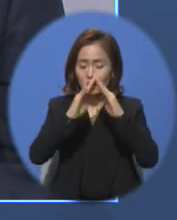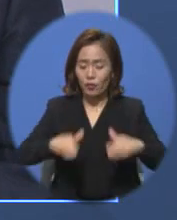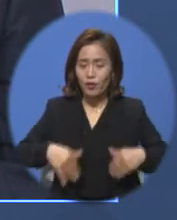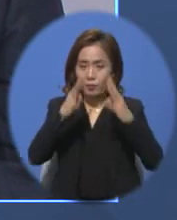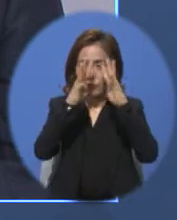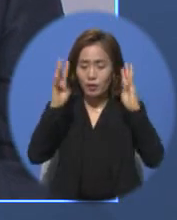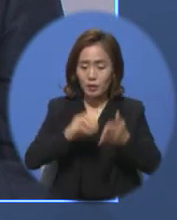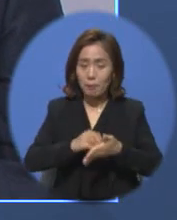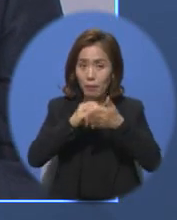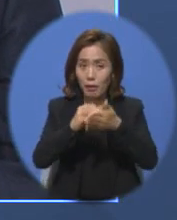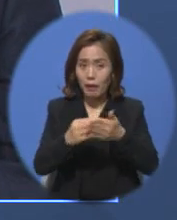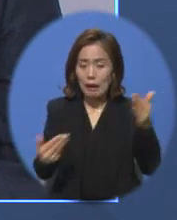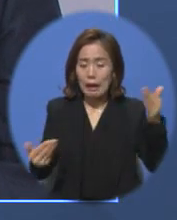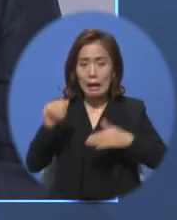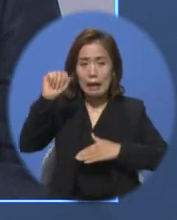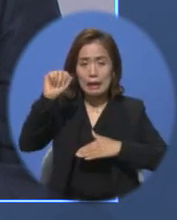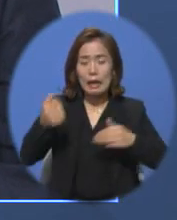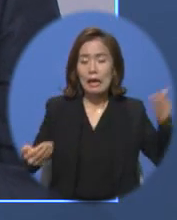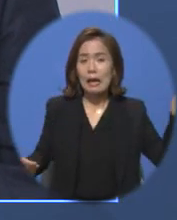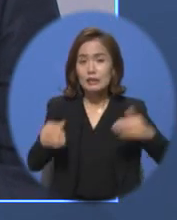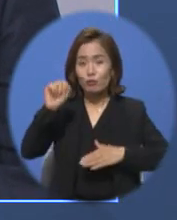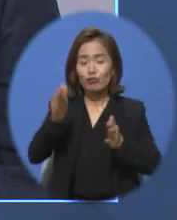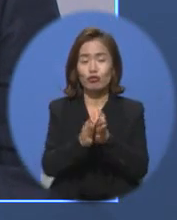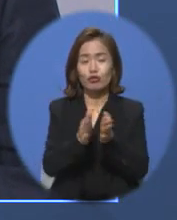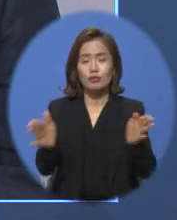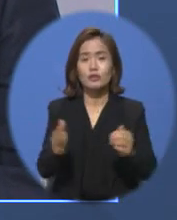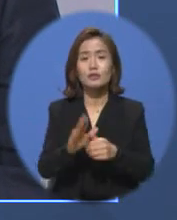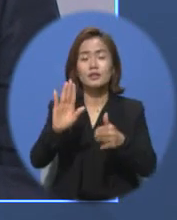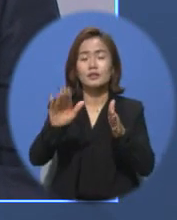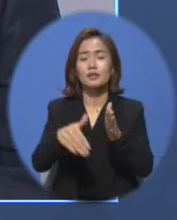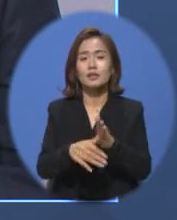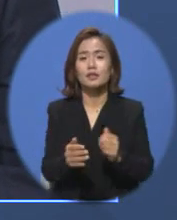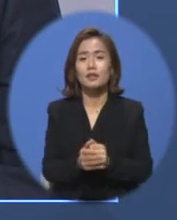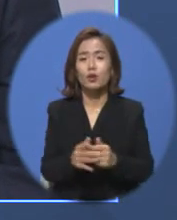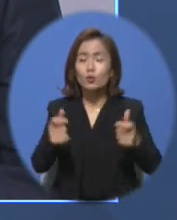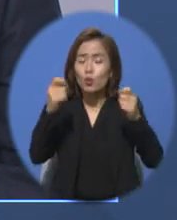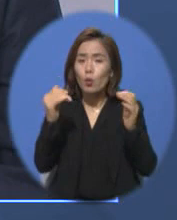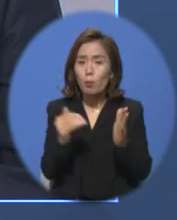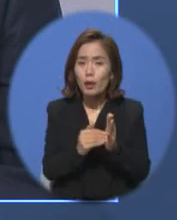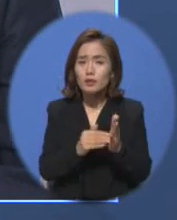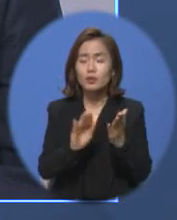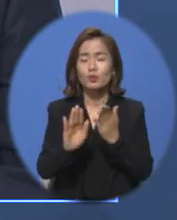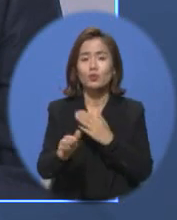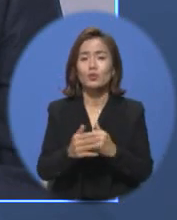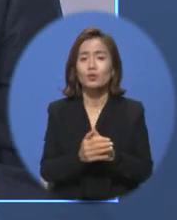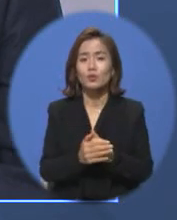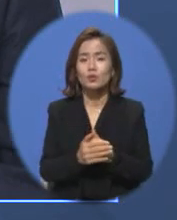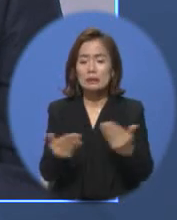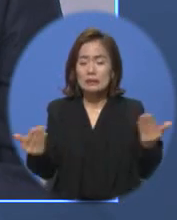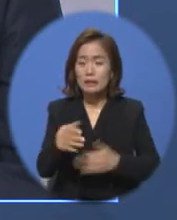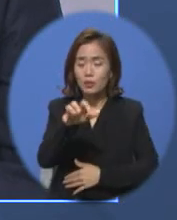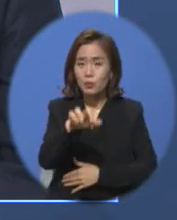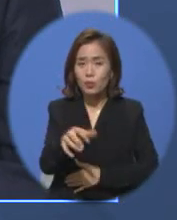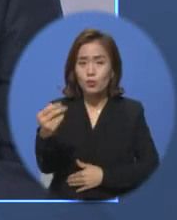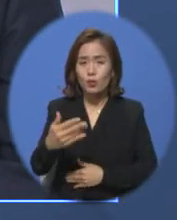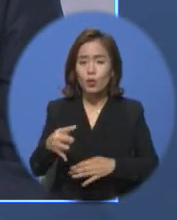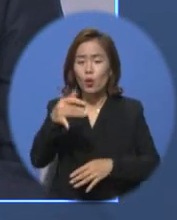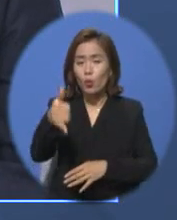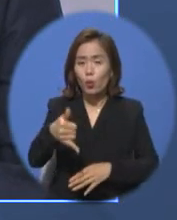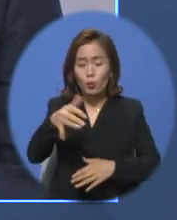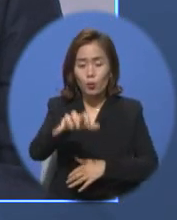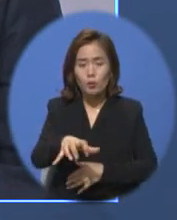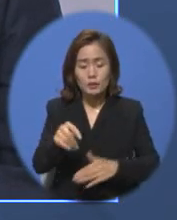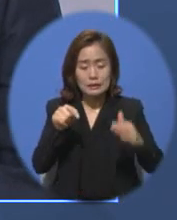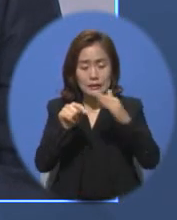학생운동에참여했습니다.그리고당시에는 졸업후우리중많은사람들이 노동